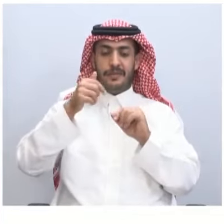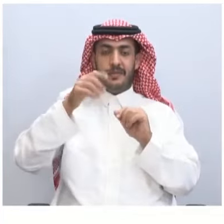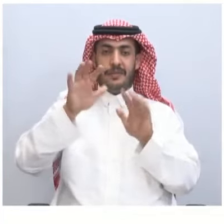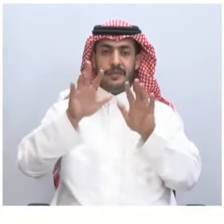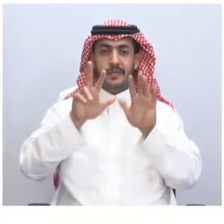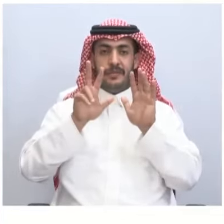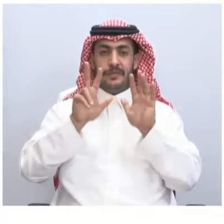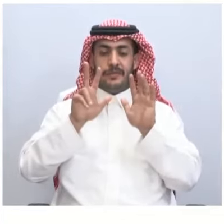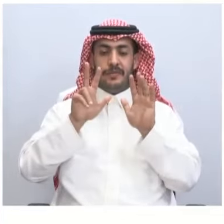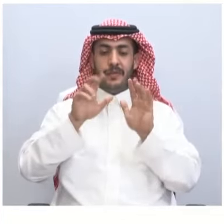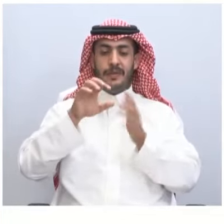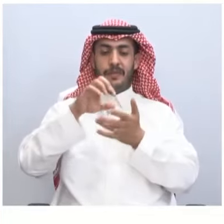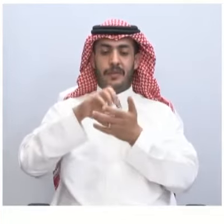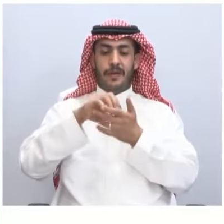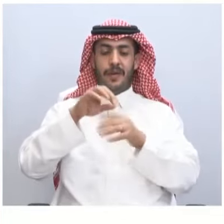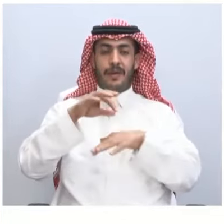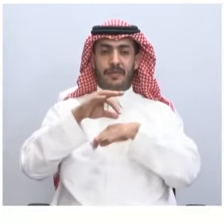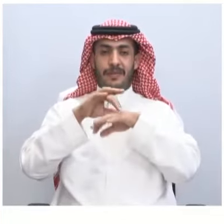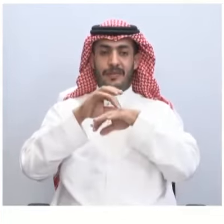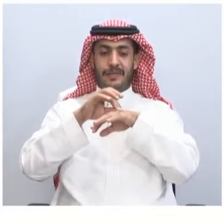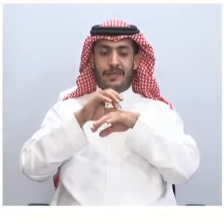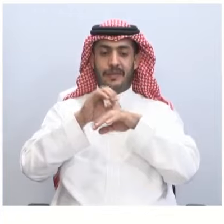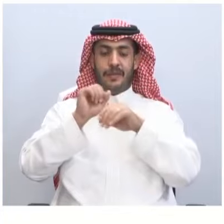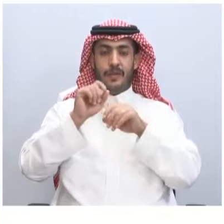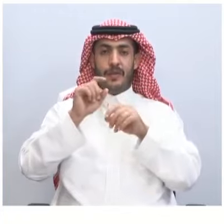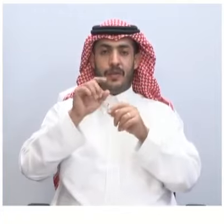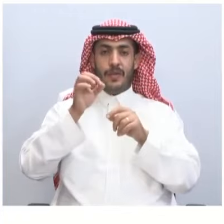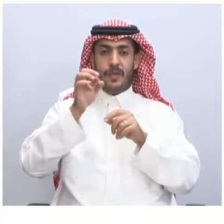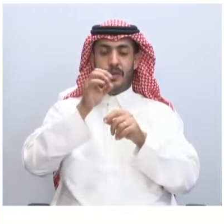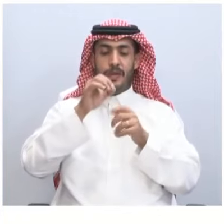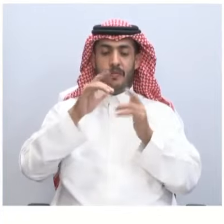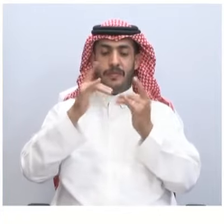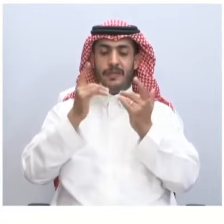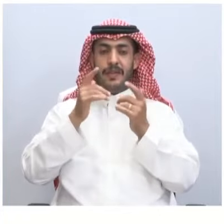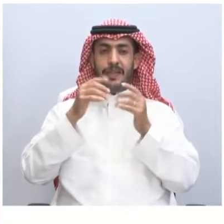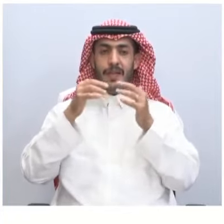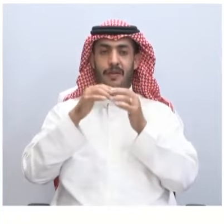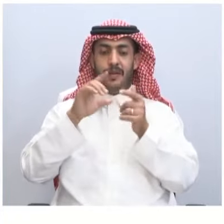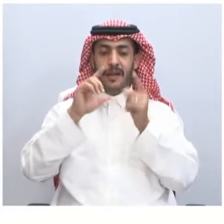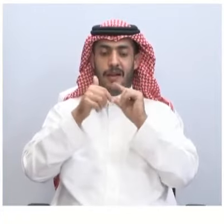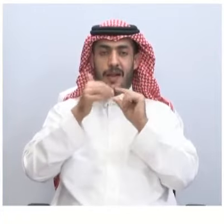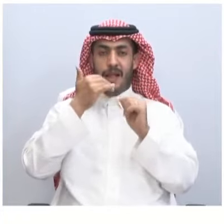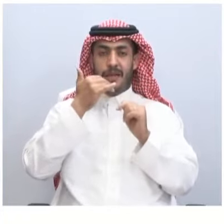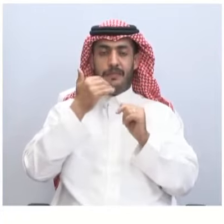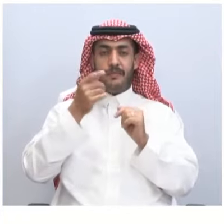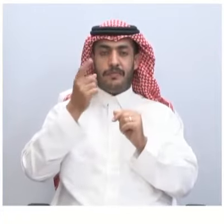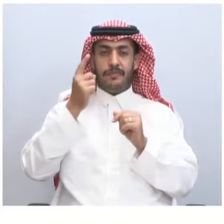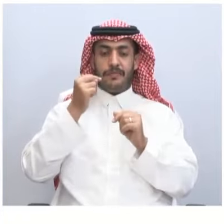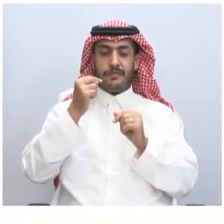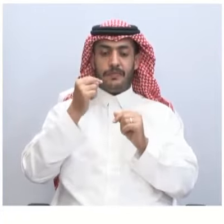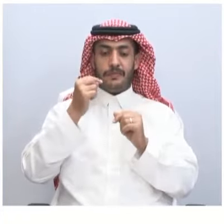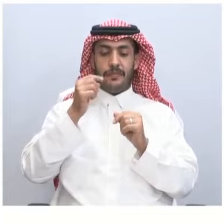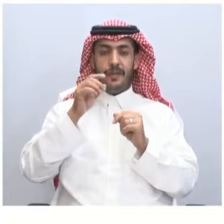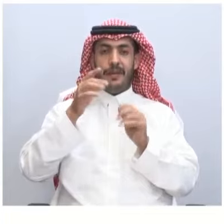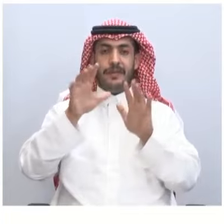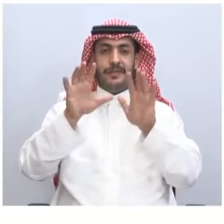عشر المظاهر البشريه لدول مجلس التعاون لدول الخليج العربيه والدرس